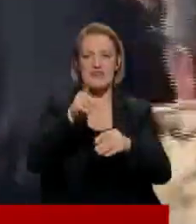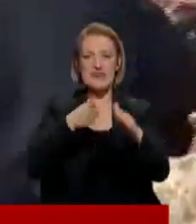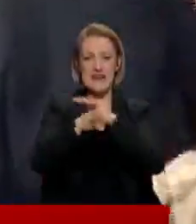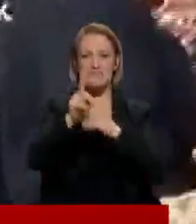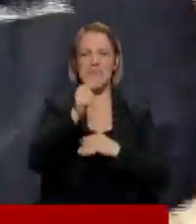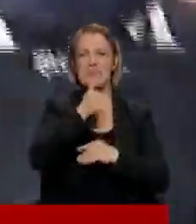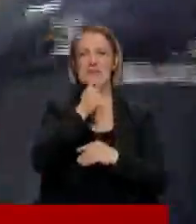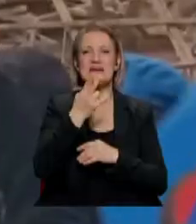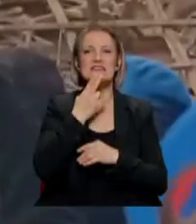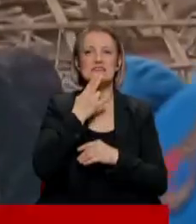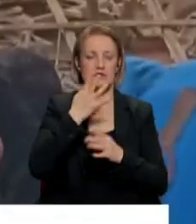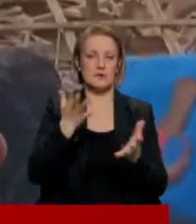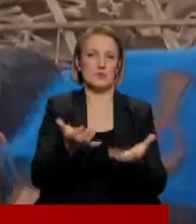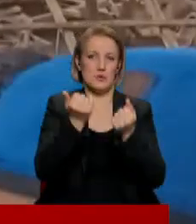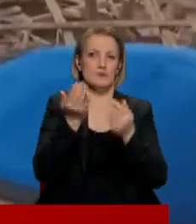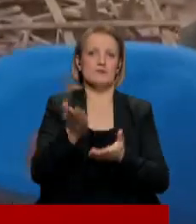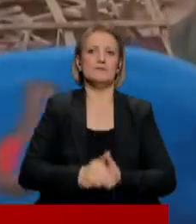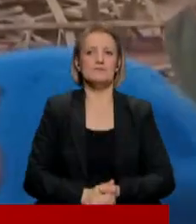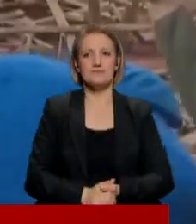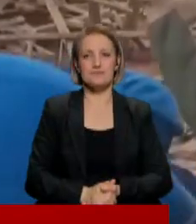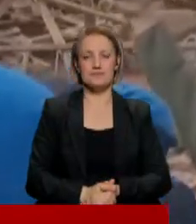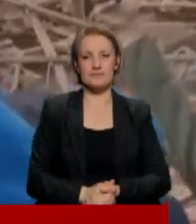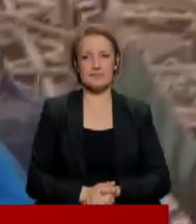kız enkazdan sağ çıkartıldı.